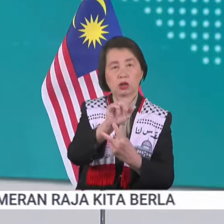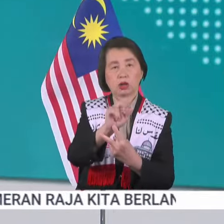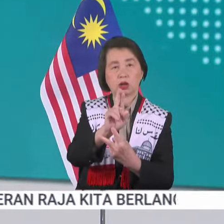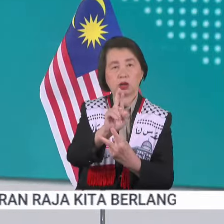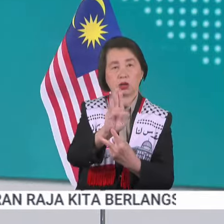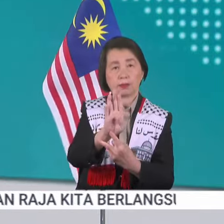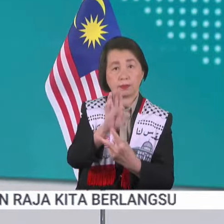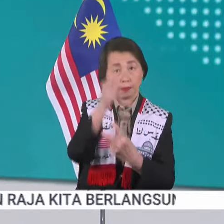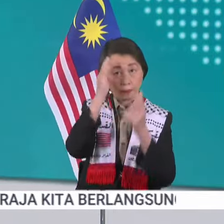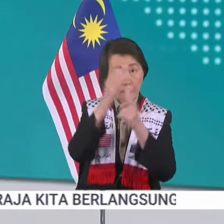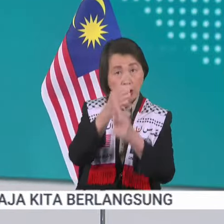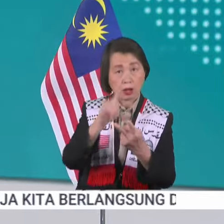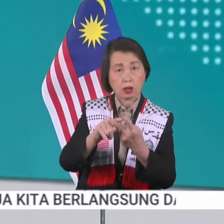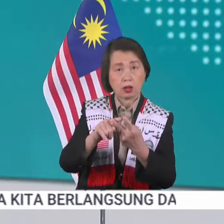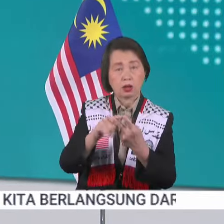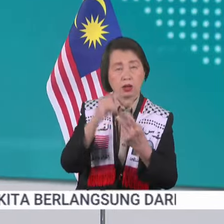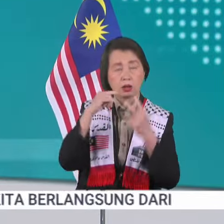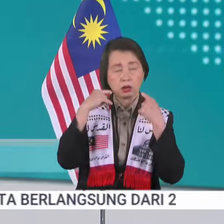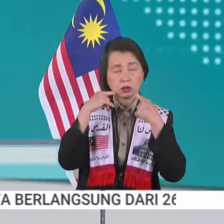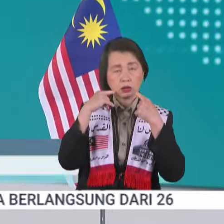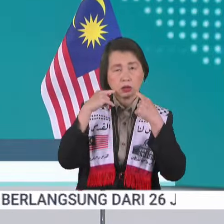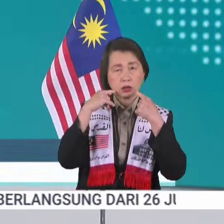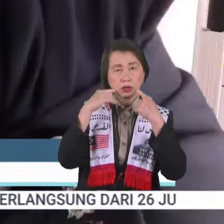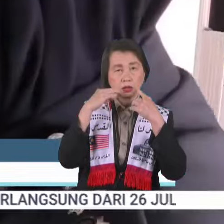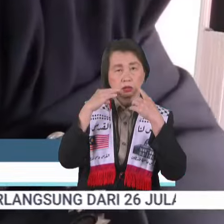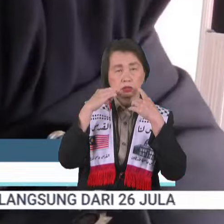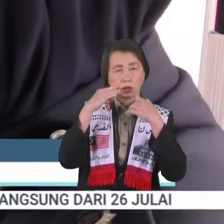Aina Husna Muhammad Husaini dari Selayang, Selangor.